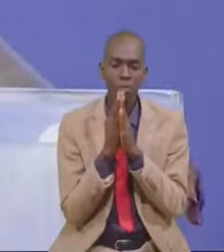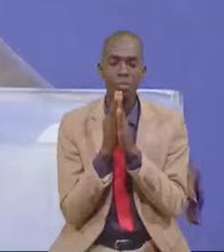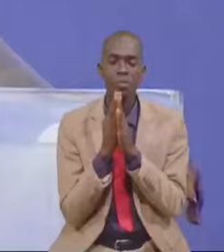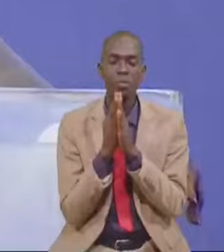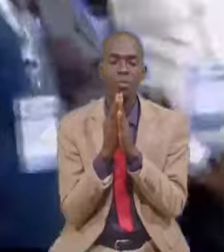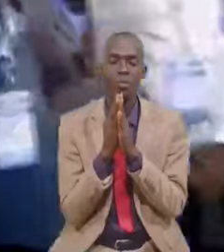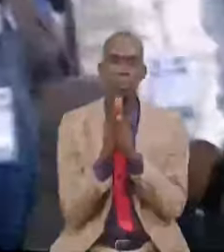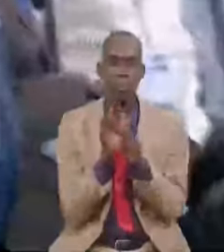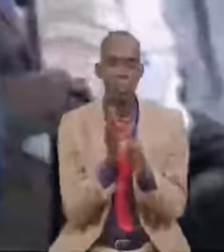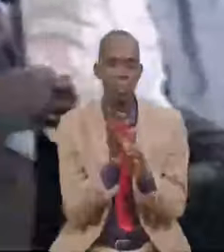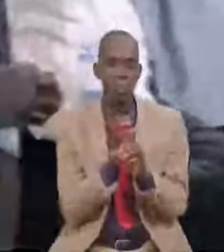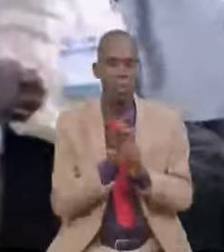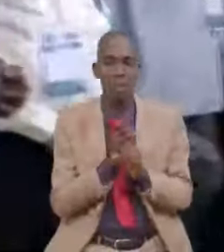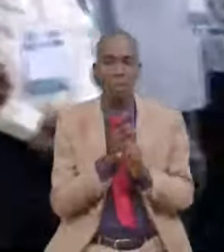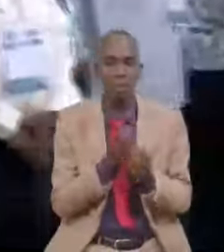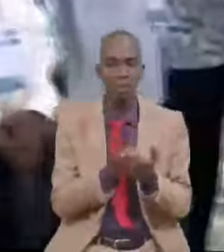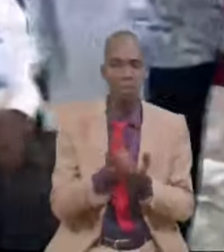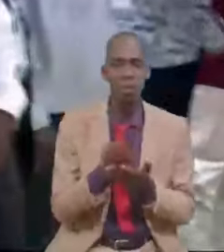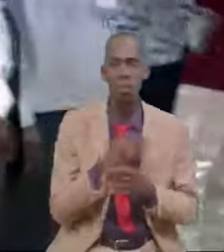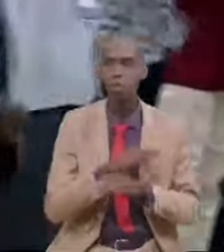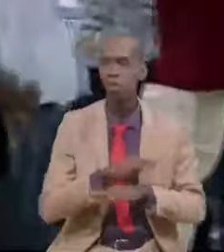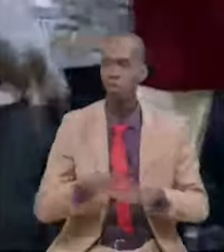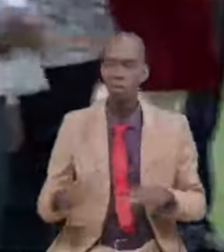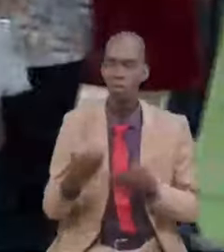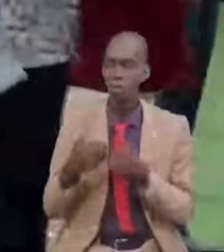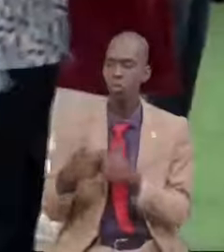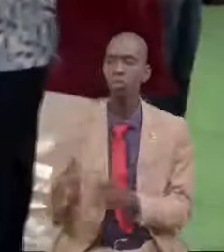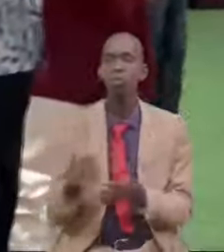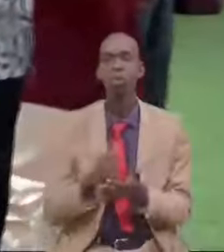À qui est la vérité, ne la vends pas.